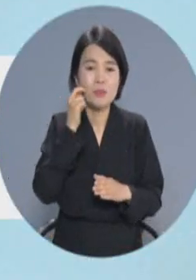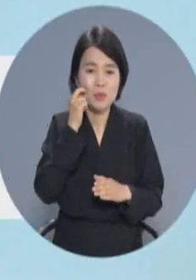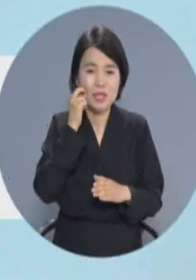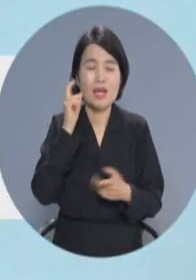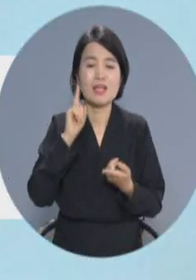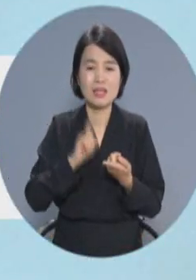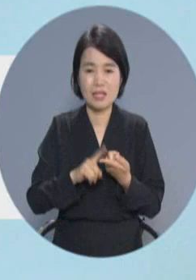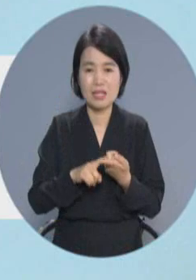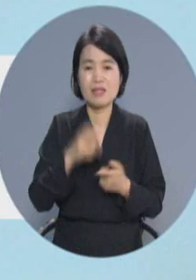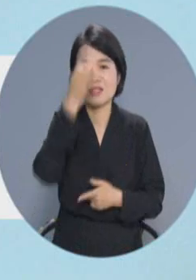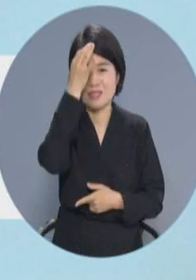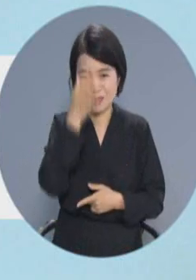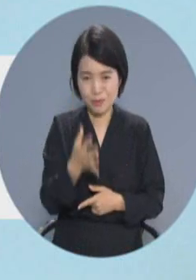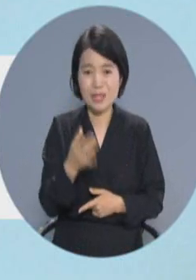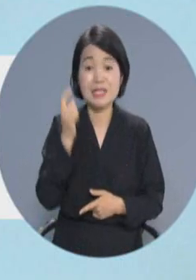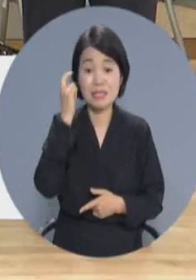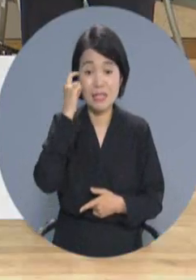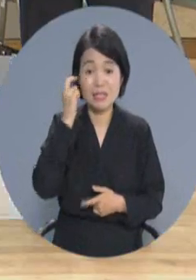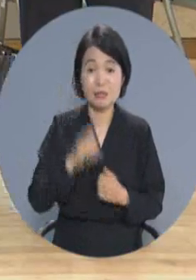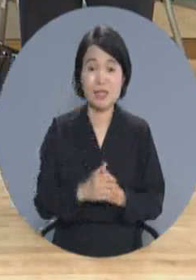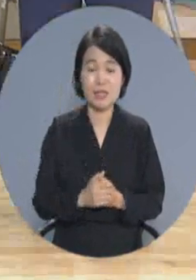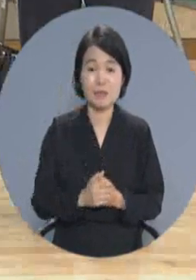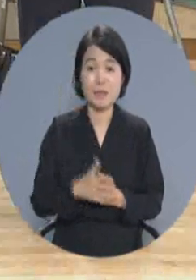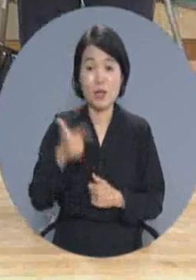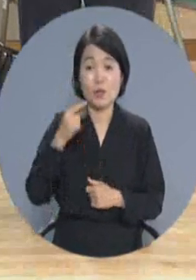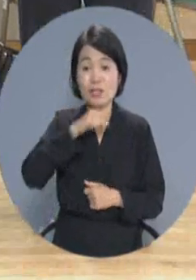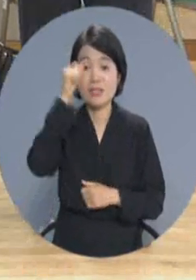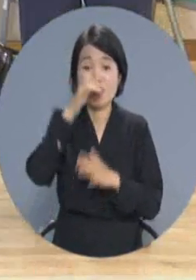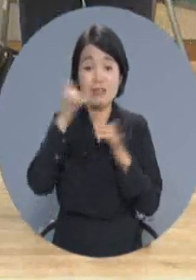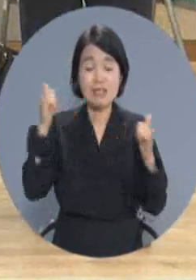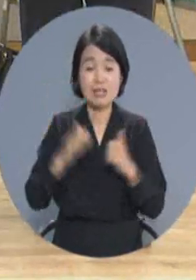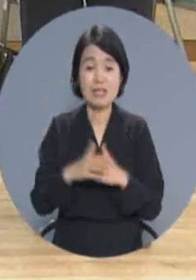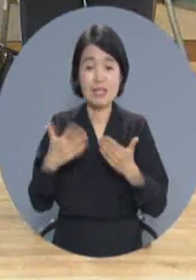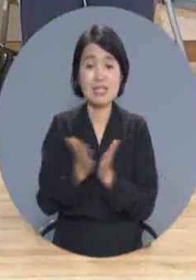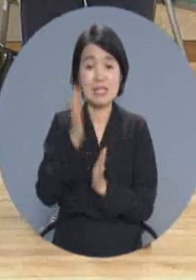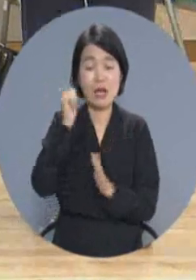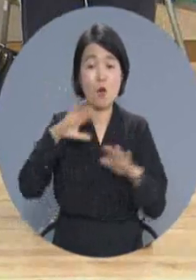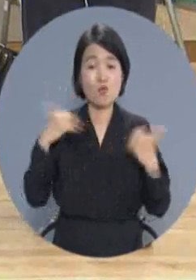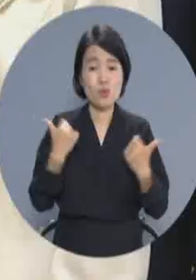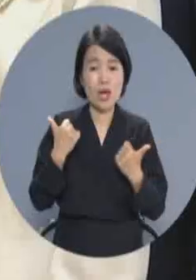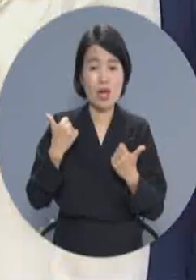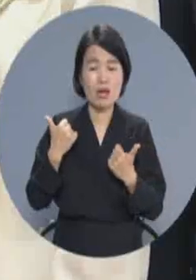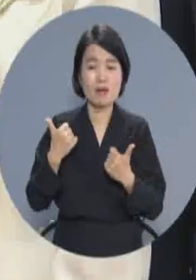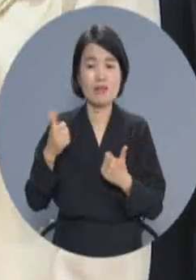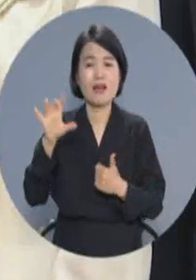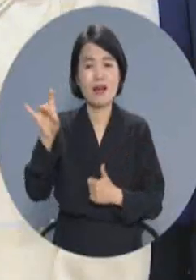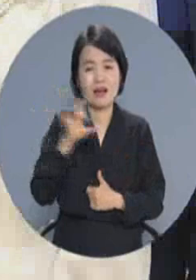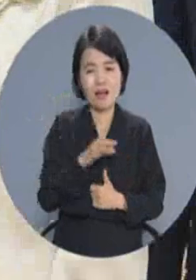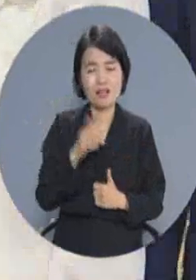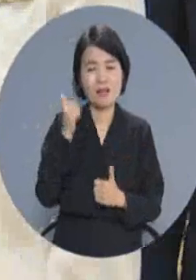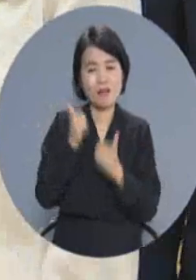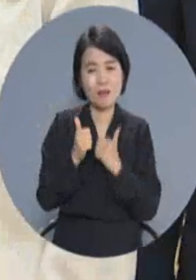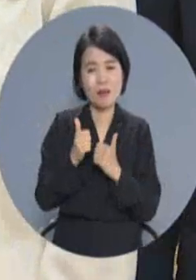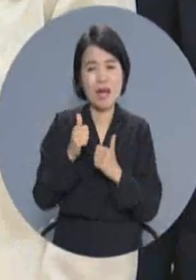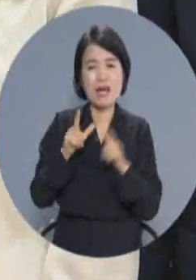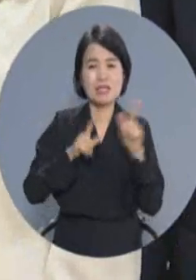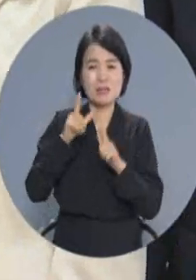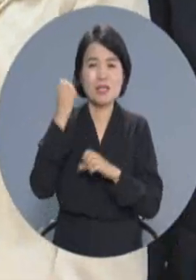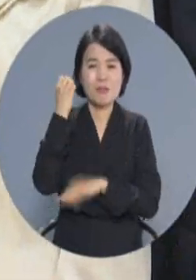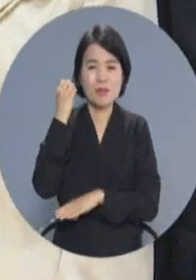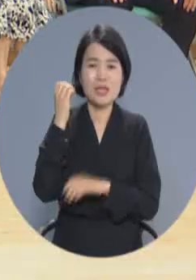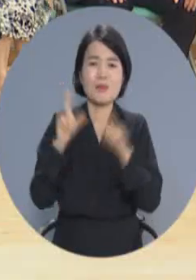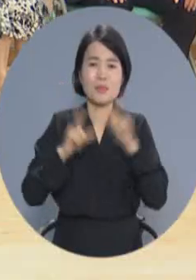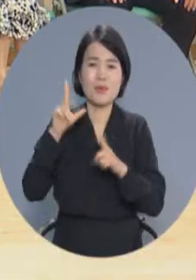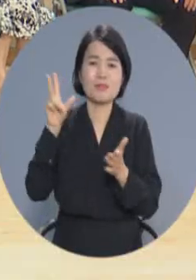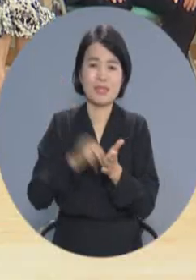부분에 대해서는 죄송스럽게 생각합니다. 노 당선자는 단체장과 국회의원의 관계가 왜곡되어 온 구조적인 현실을